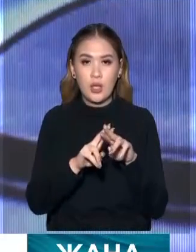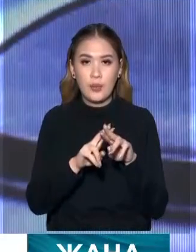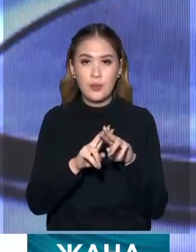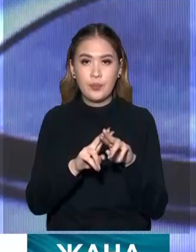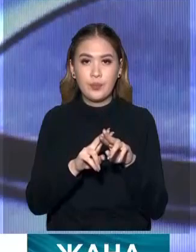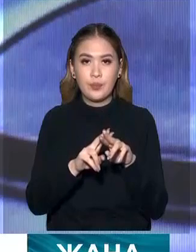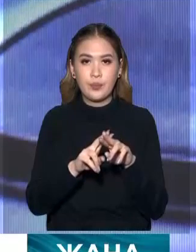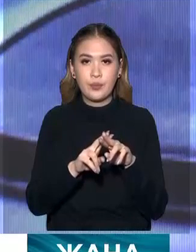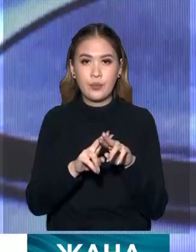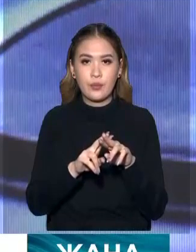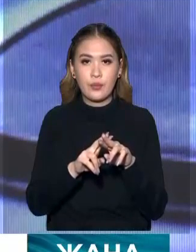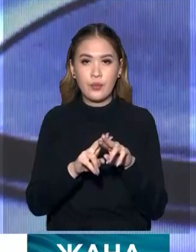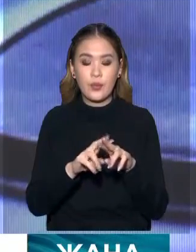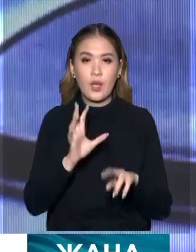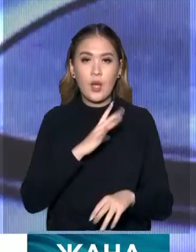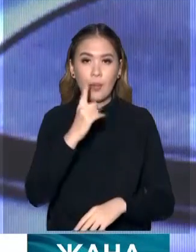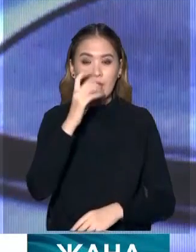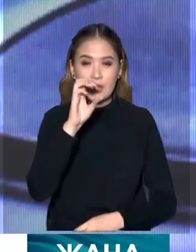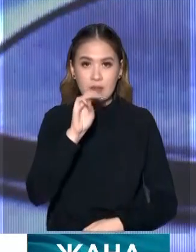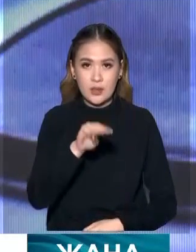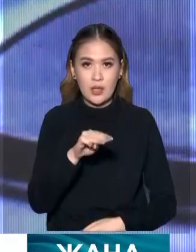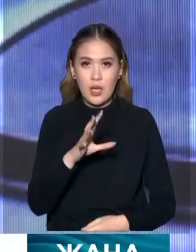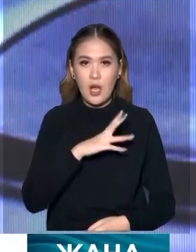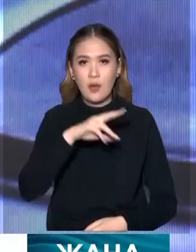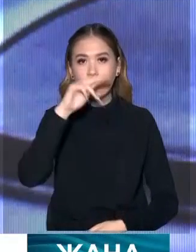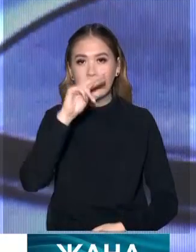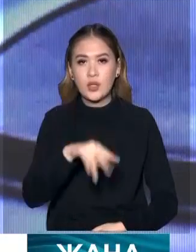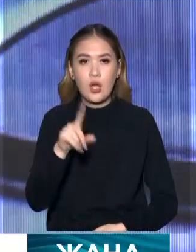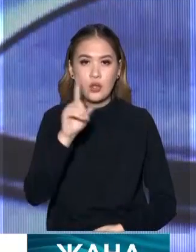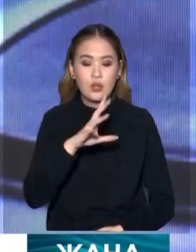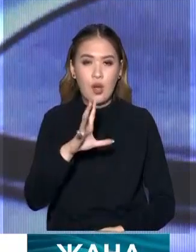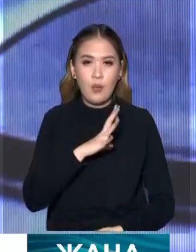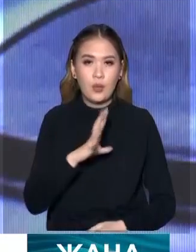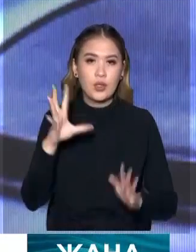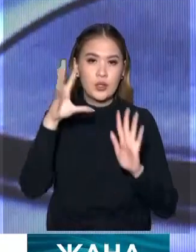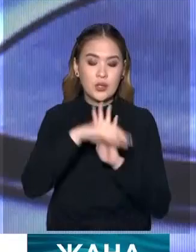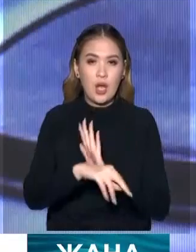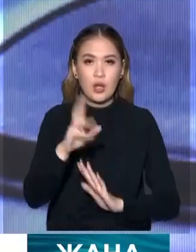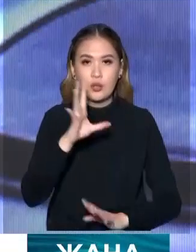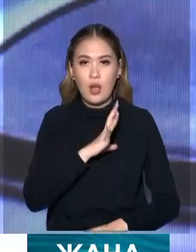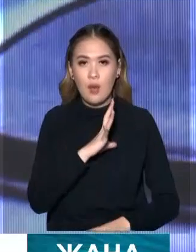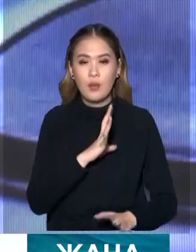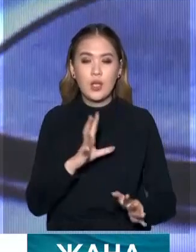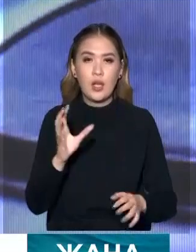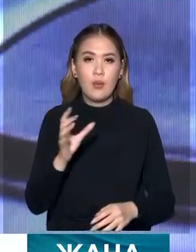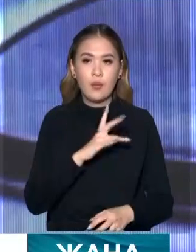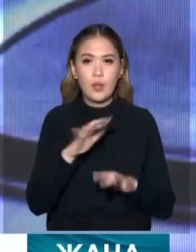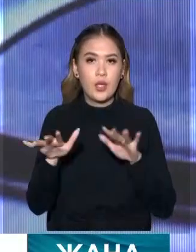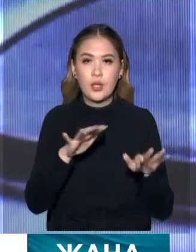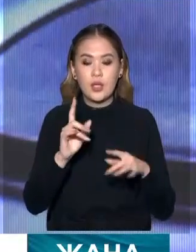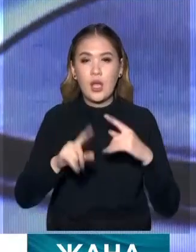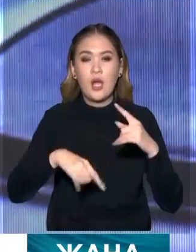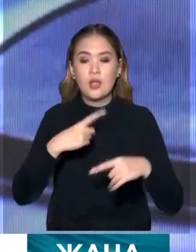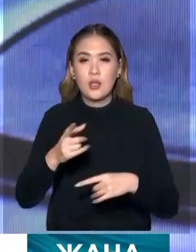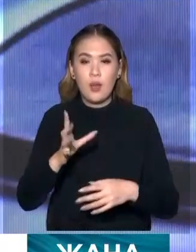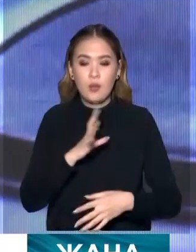сатысында бір баппен айыпталып, не болмаса бір баптың ішіндегі бір тармақпен айыпталып, келесі тармаққа